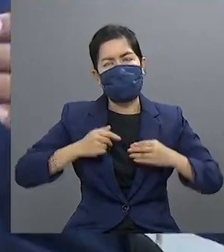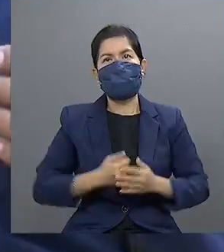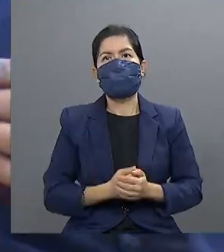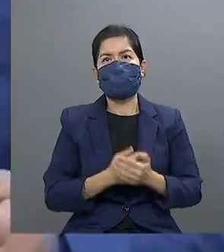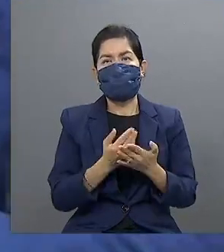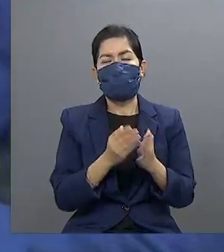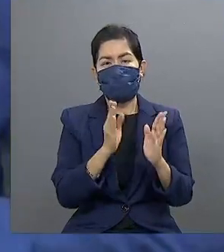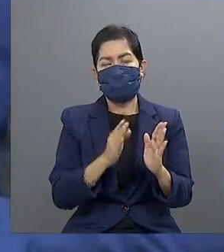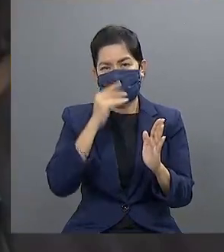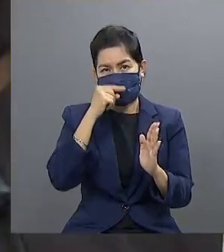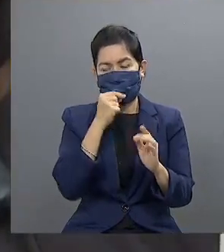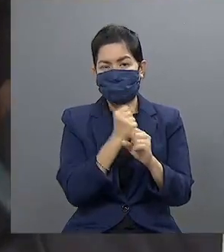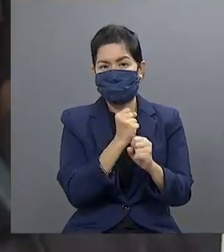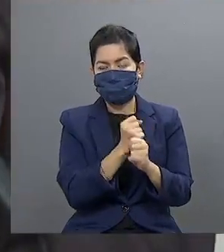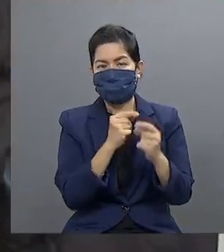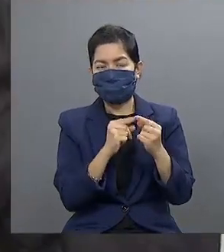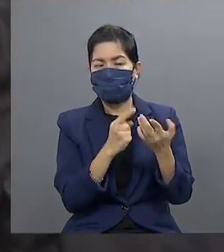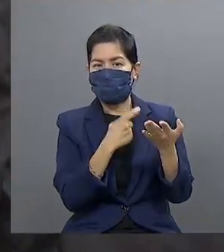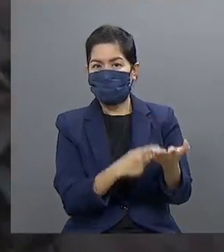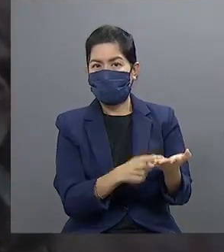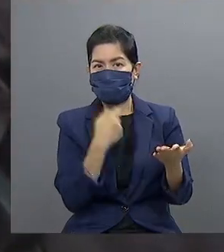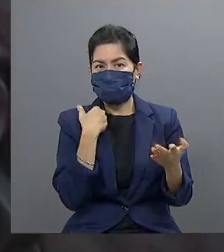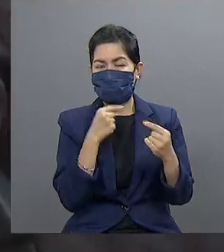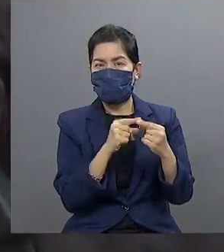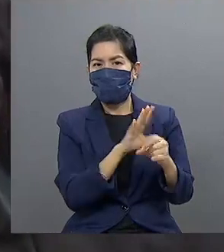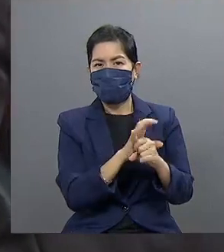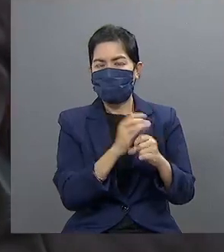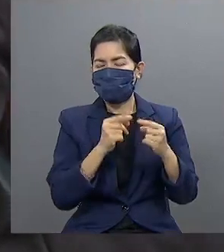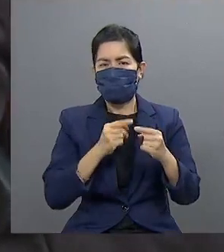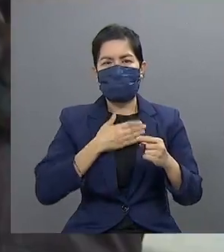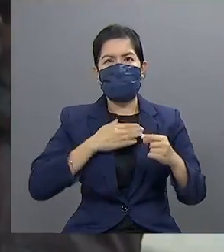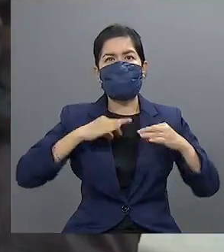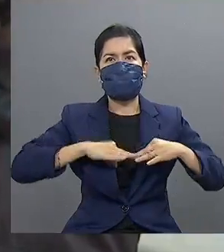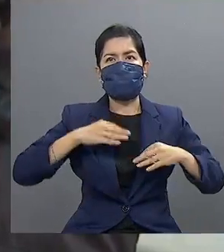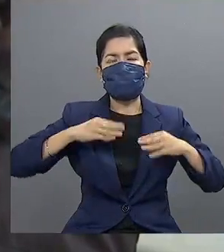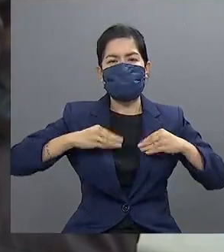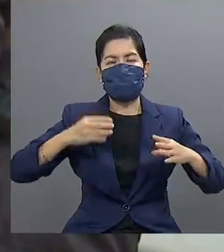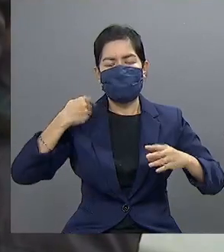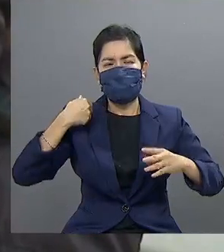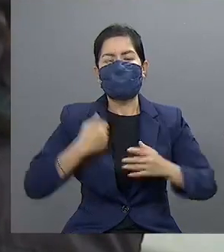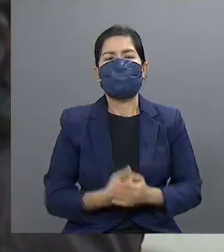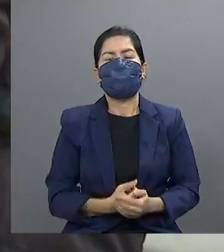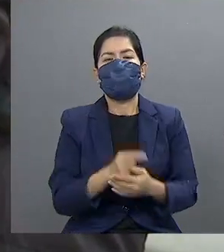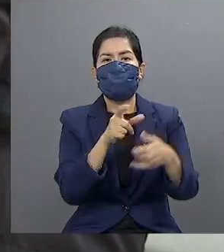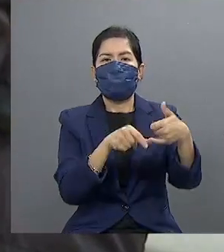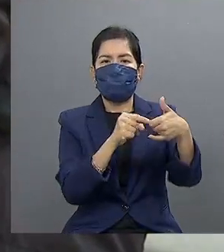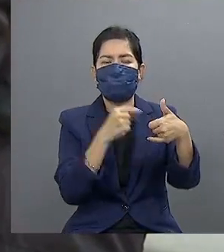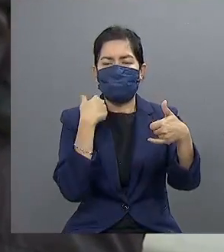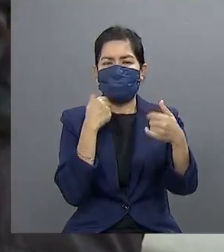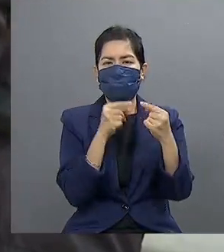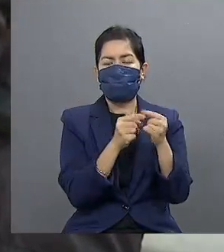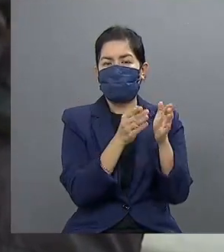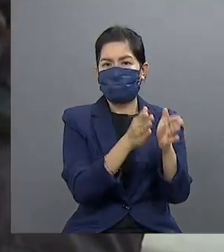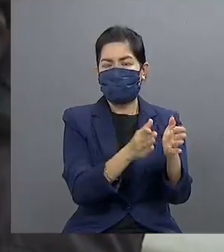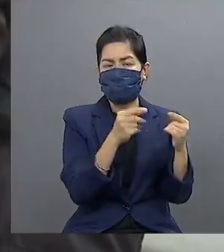ประกันภัยจะไม่ยอมครับ ด้านนายโสรัตน์แรกสกุลชัยผู้ช่วยเลขาธิการสายคุ้มครองสิทธิประโยชน์สำนักงานคป